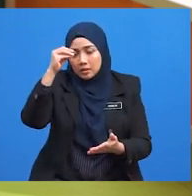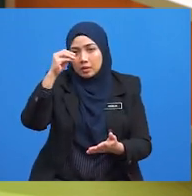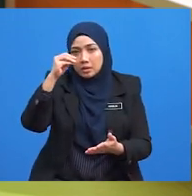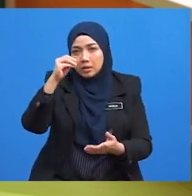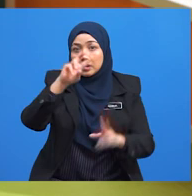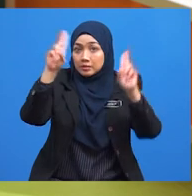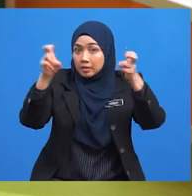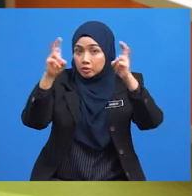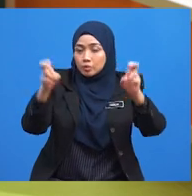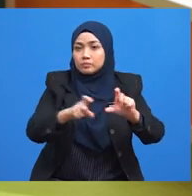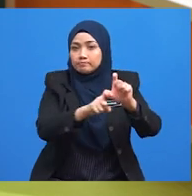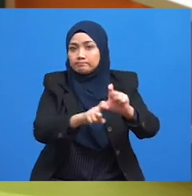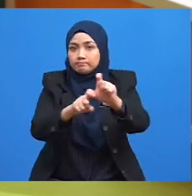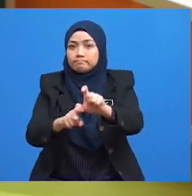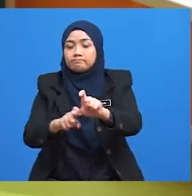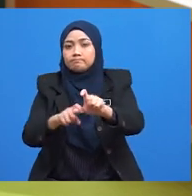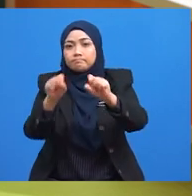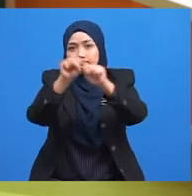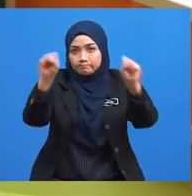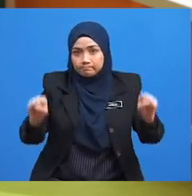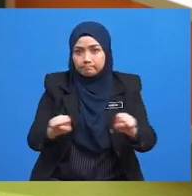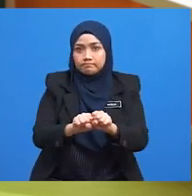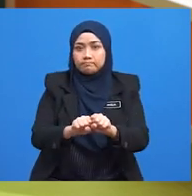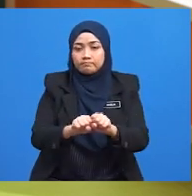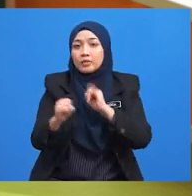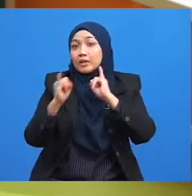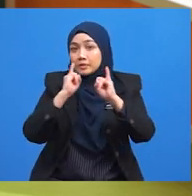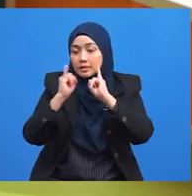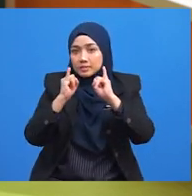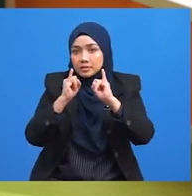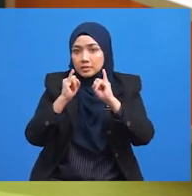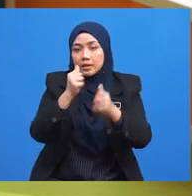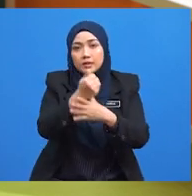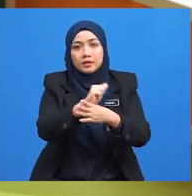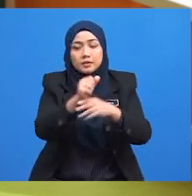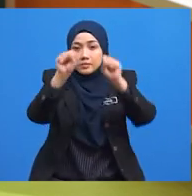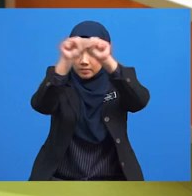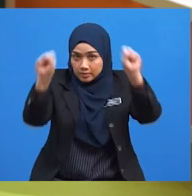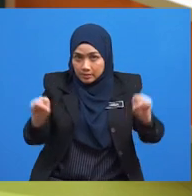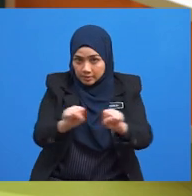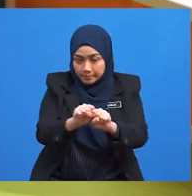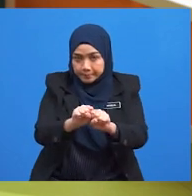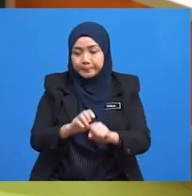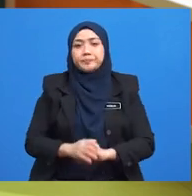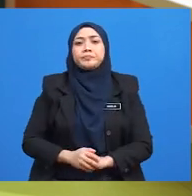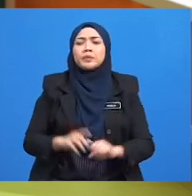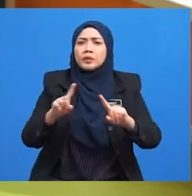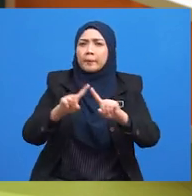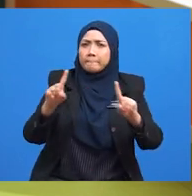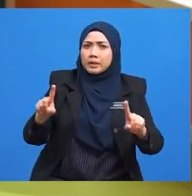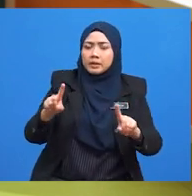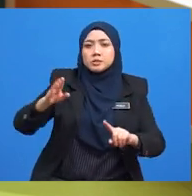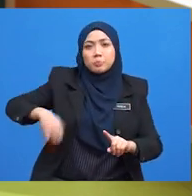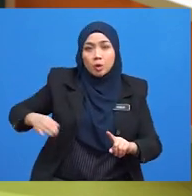saling kebergantungan sistem, iaitu interaksi antara sistem. Namun, sebelum kelas